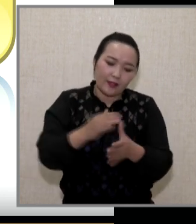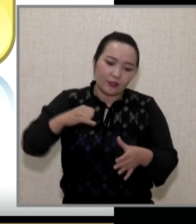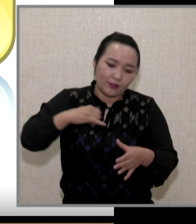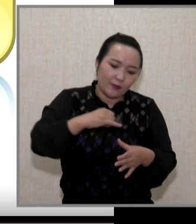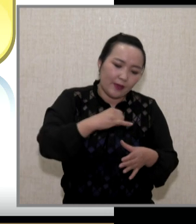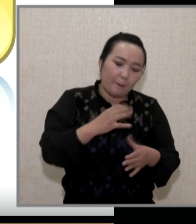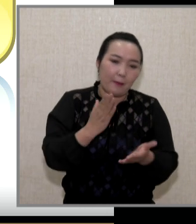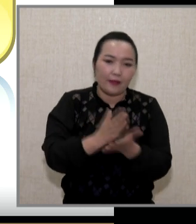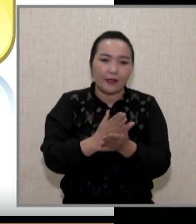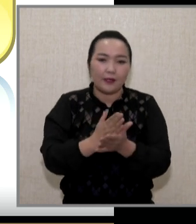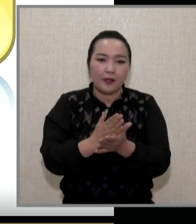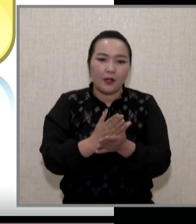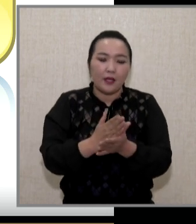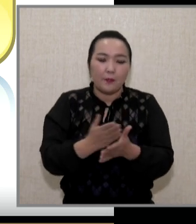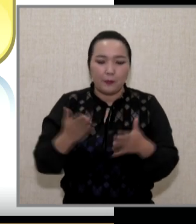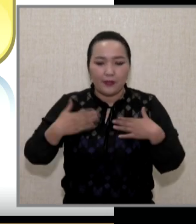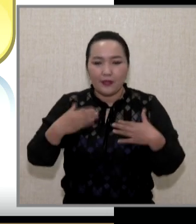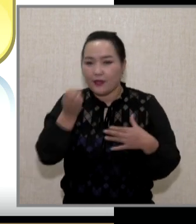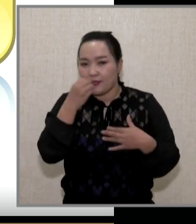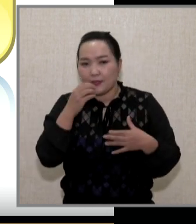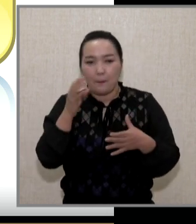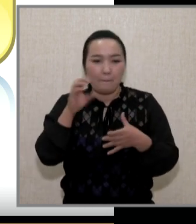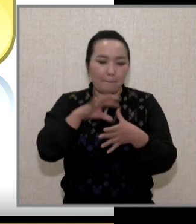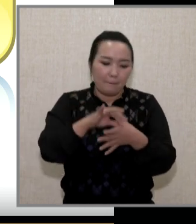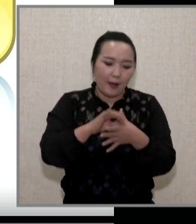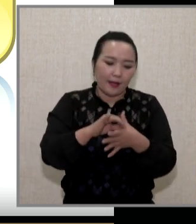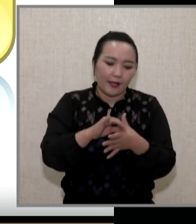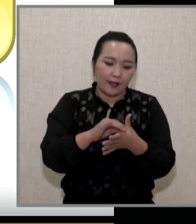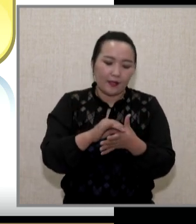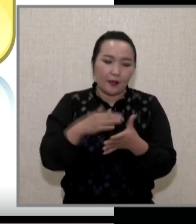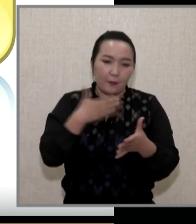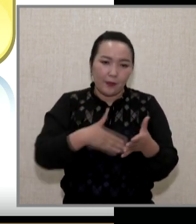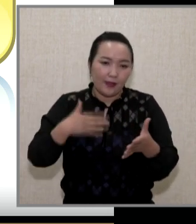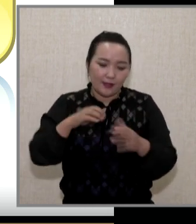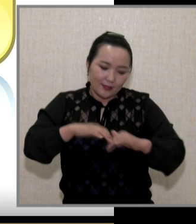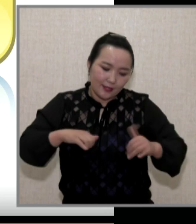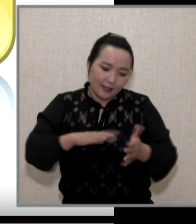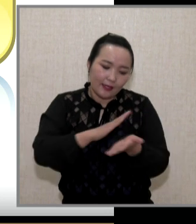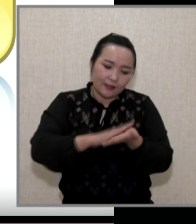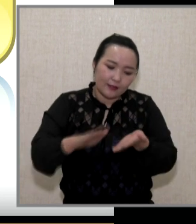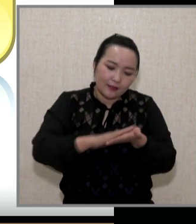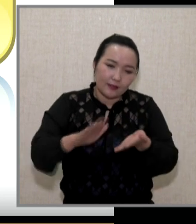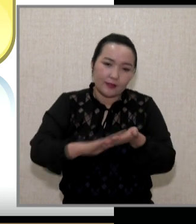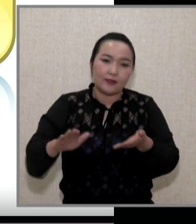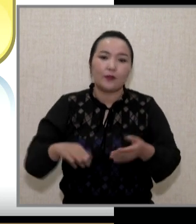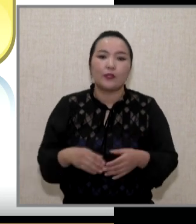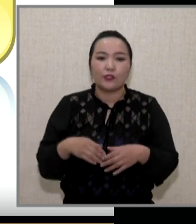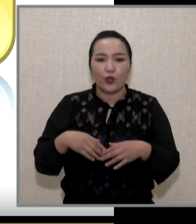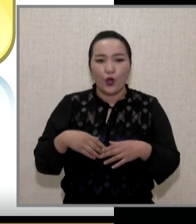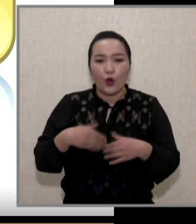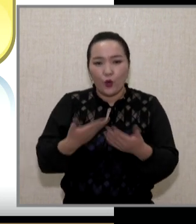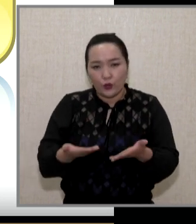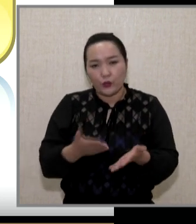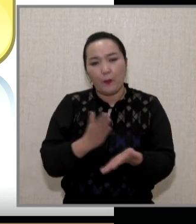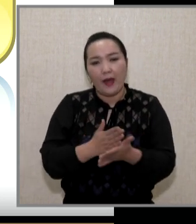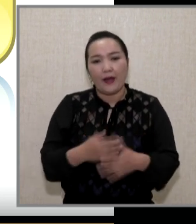бодисыг үүсгэдэг. Ялзруулагч нэнгийн эсрэг үйлчилгээг үзүүлээд бодисын ялгаруулсан хорыг сармагжуулж өгдөг байх нь. За тийм учраас хүүхдүүд